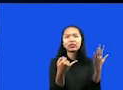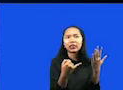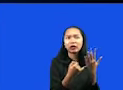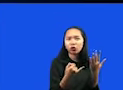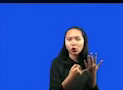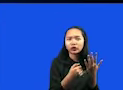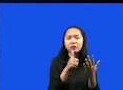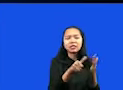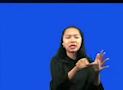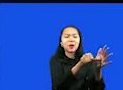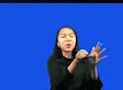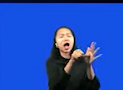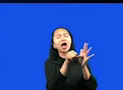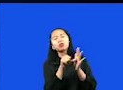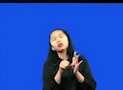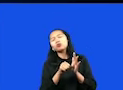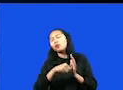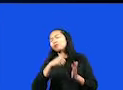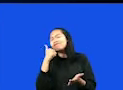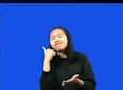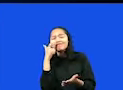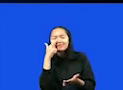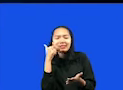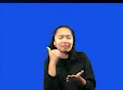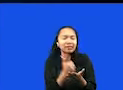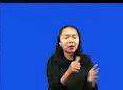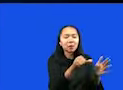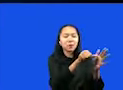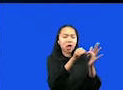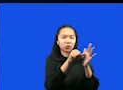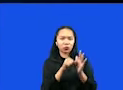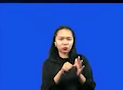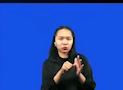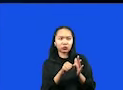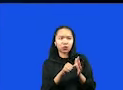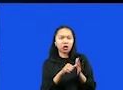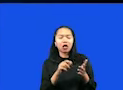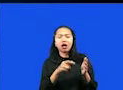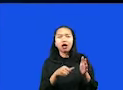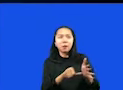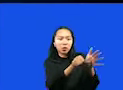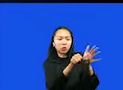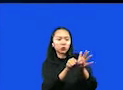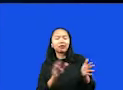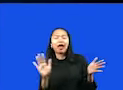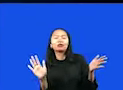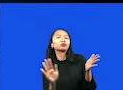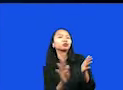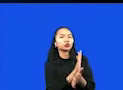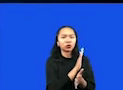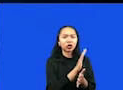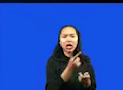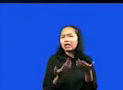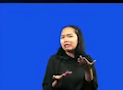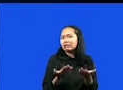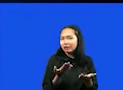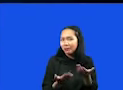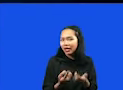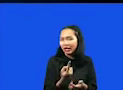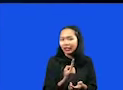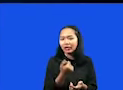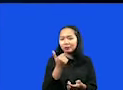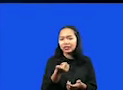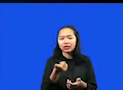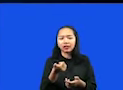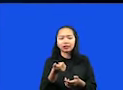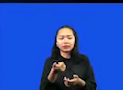banget nih malah mereka itu cenderung instan ya akhirnya nah gimana sih kita itu memanfaatkan